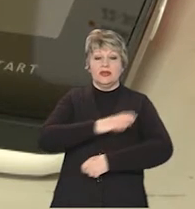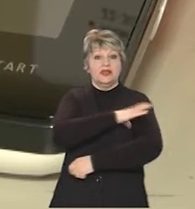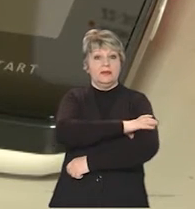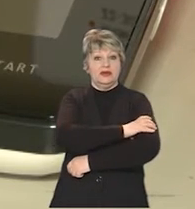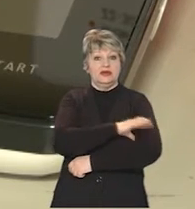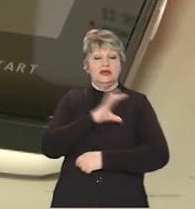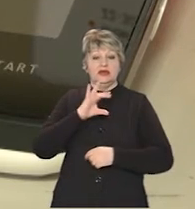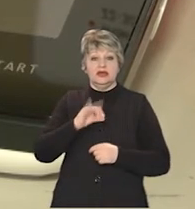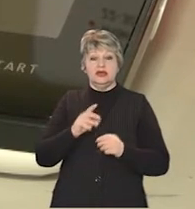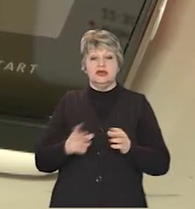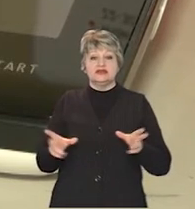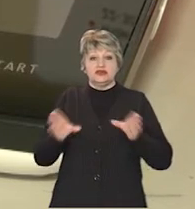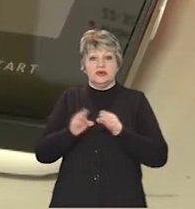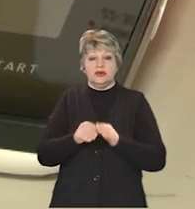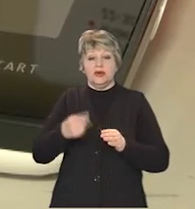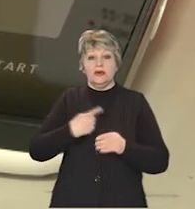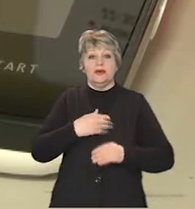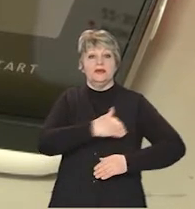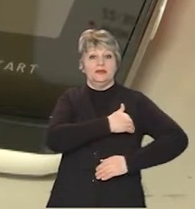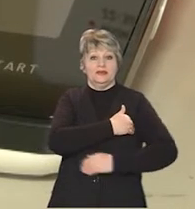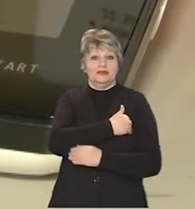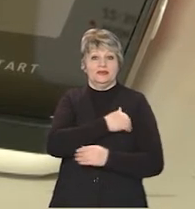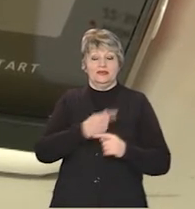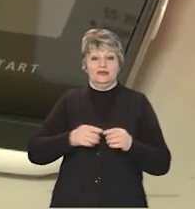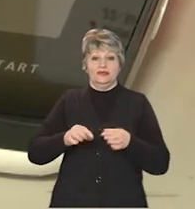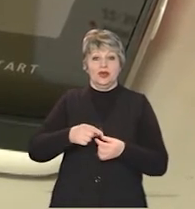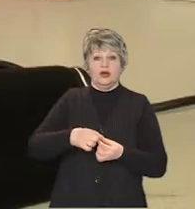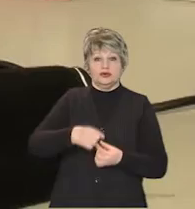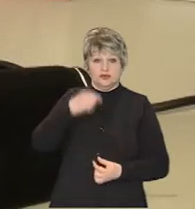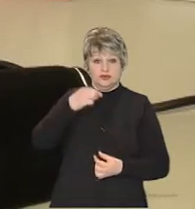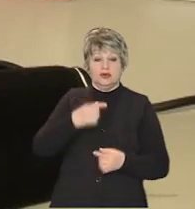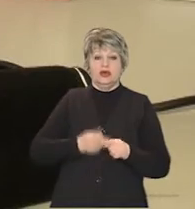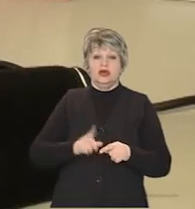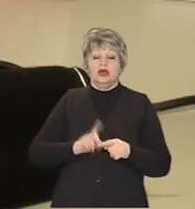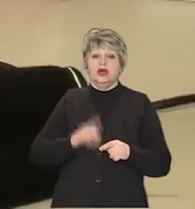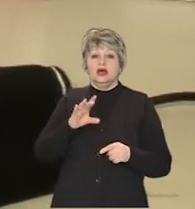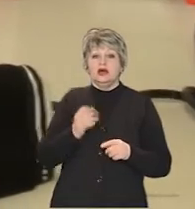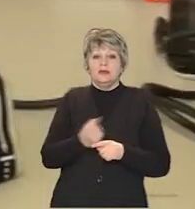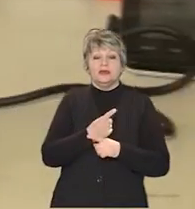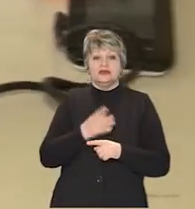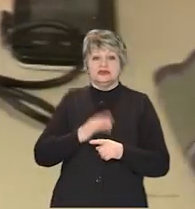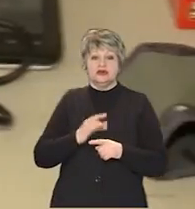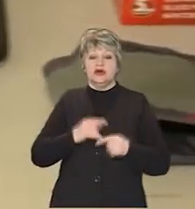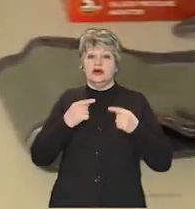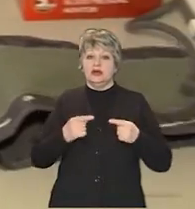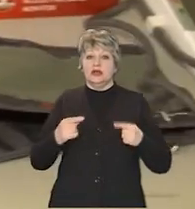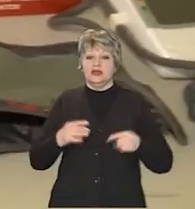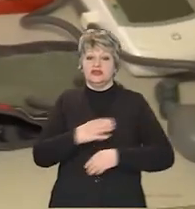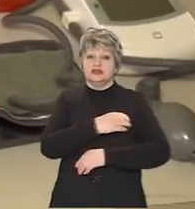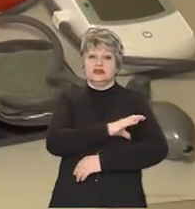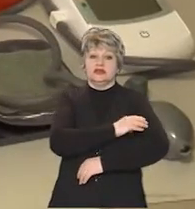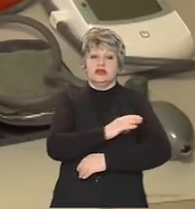і з'єднувалась із ртутним манометром. Фундаментальне вирішення проблеми визначення систологічного і